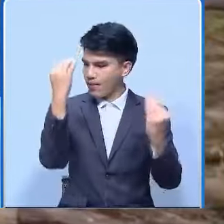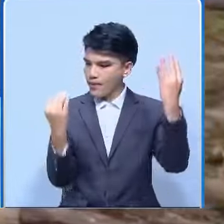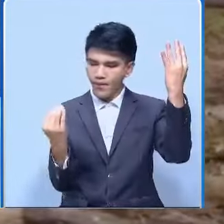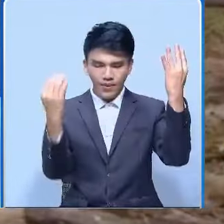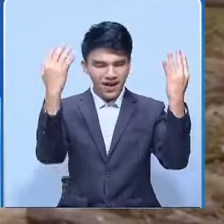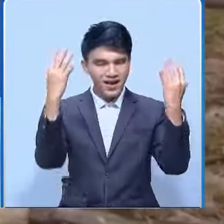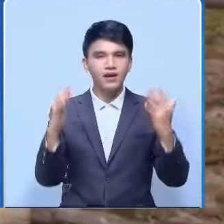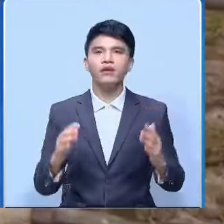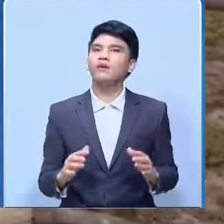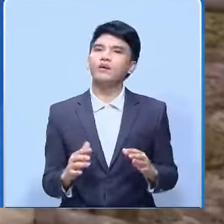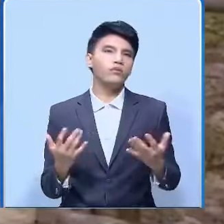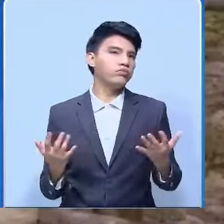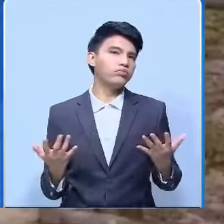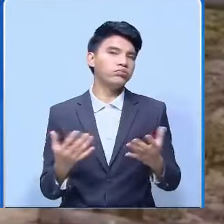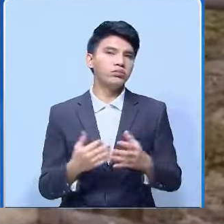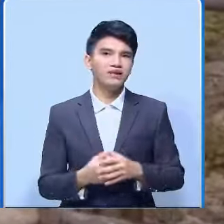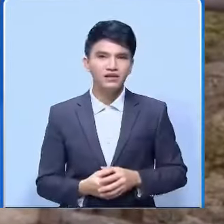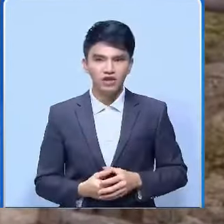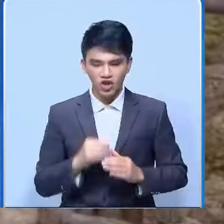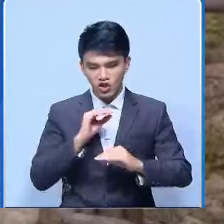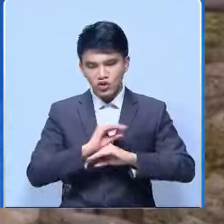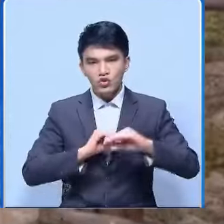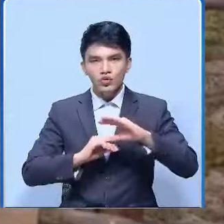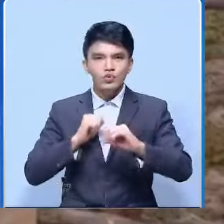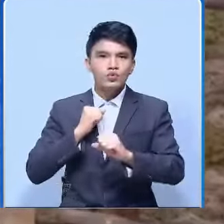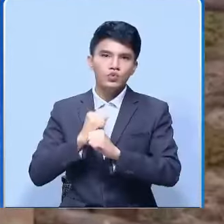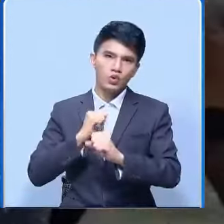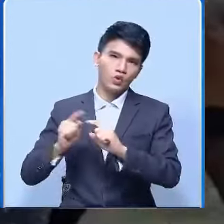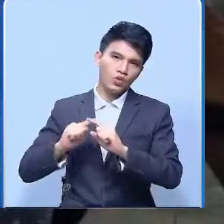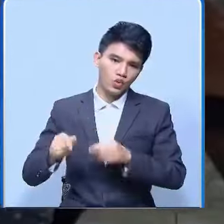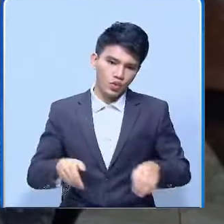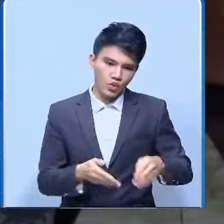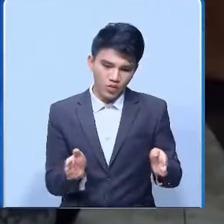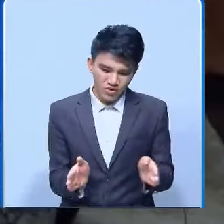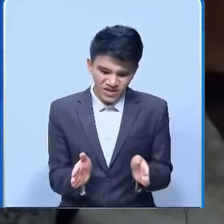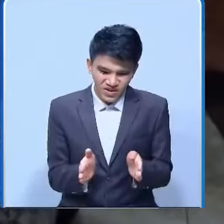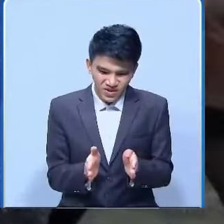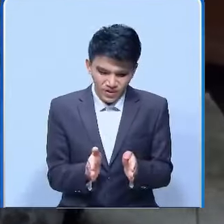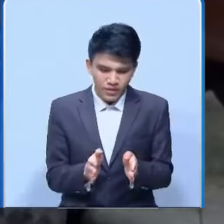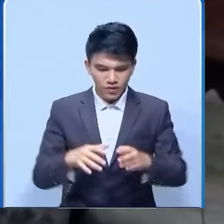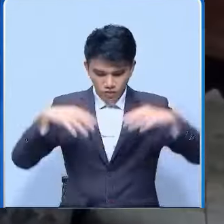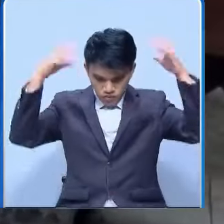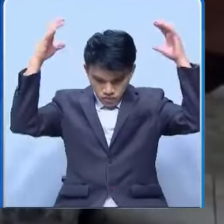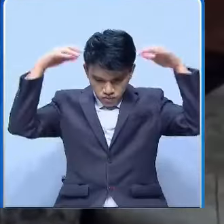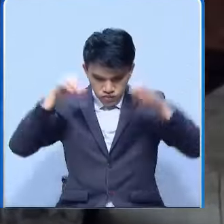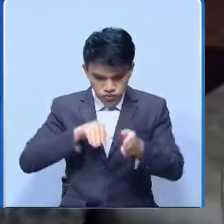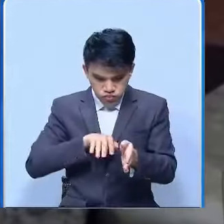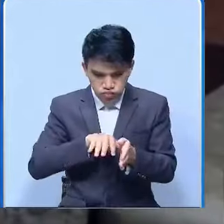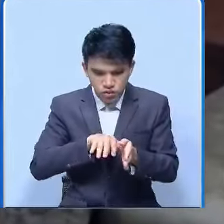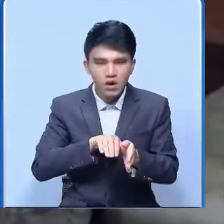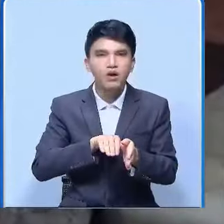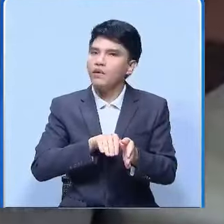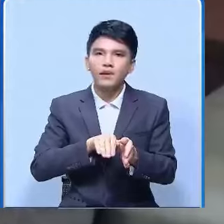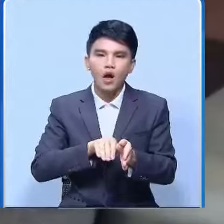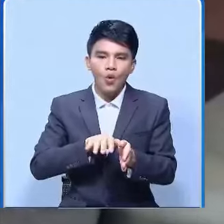ไหมครับแต่พอไม่มีต้นไม้มีการก่อสร้างทำให้ลำห้วยก็แคบลงไปด้วยพอฝนตกน้ำระบายไม่ทันภาครั